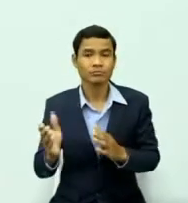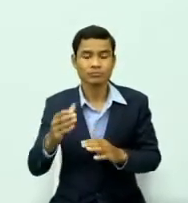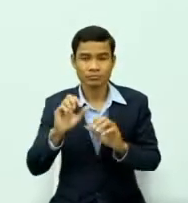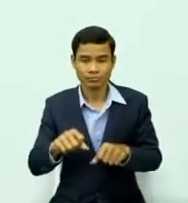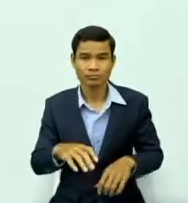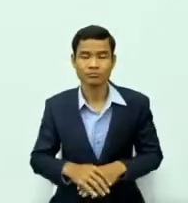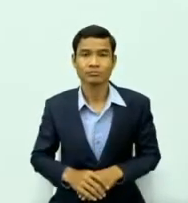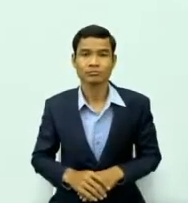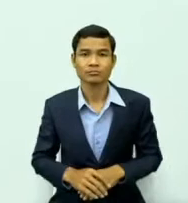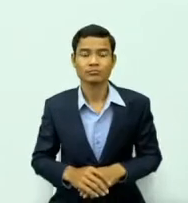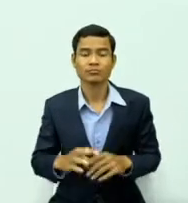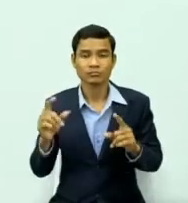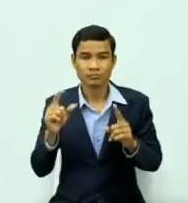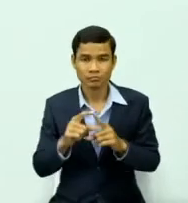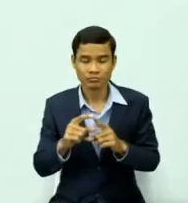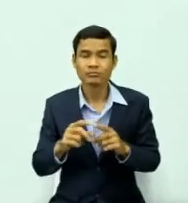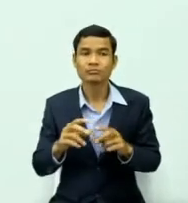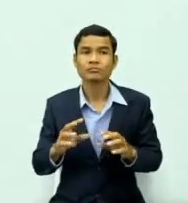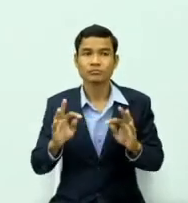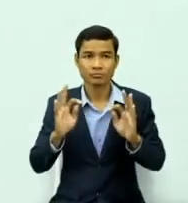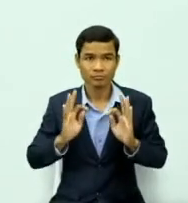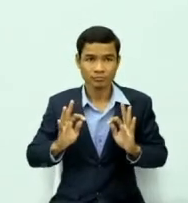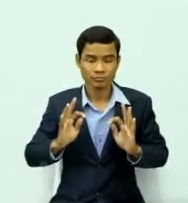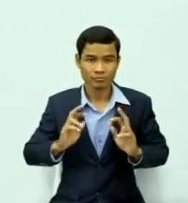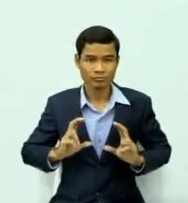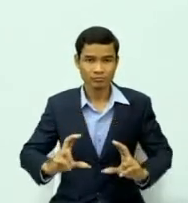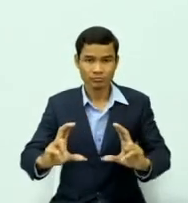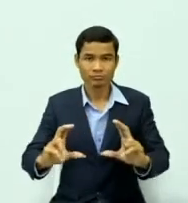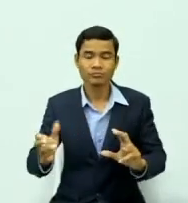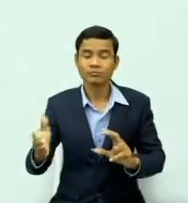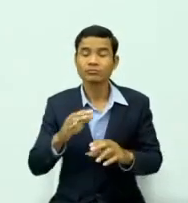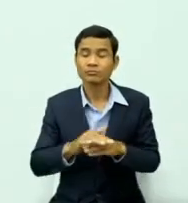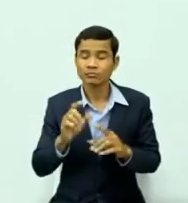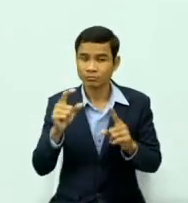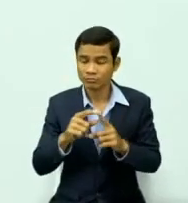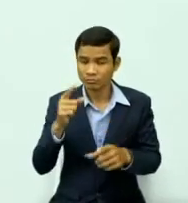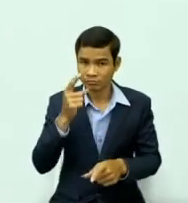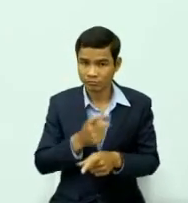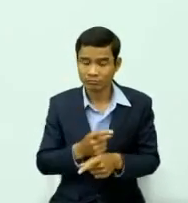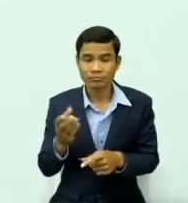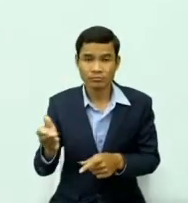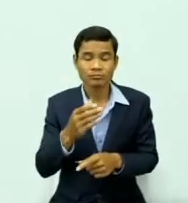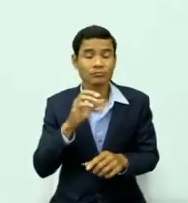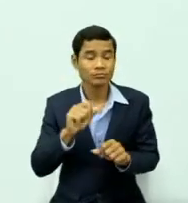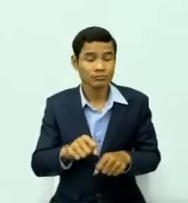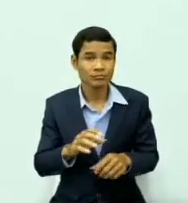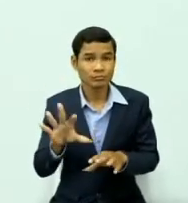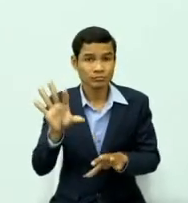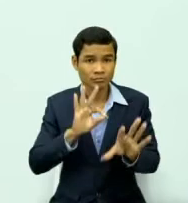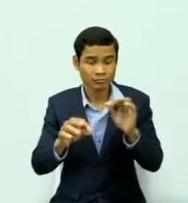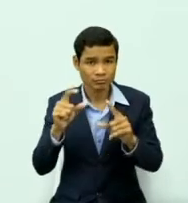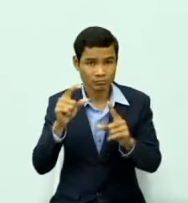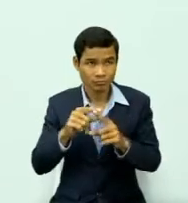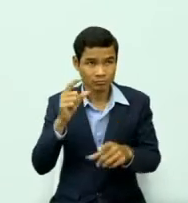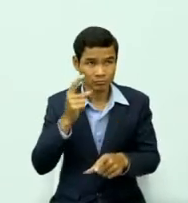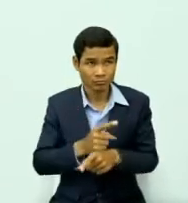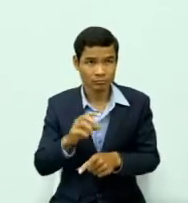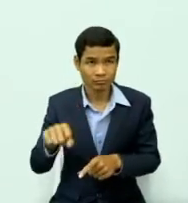Chà, nên cứ bị vị thầy. Chà, bị đại trầm trầy. Ta con chưa được bị nị đại rỉ tế.